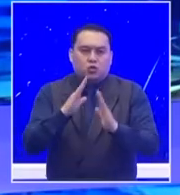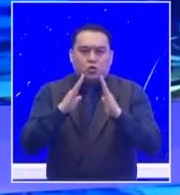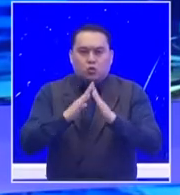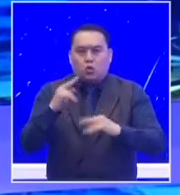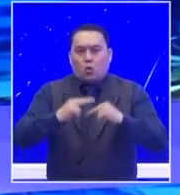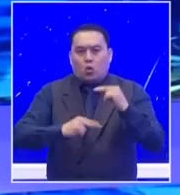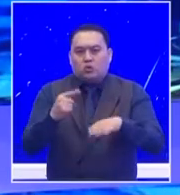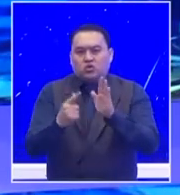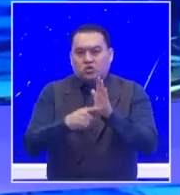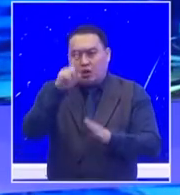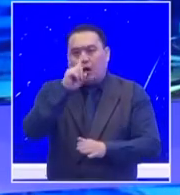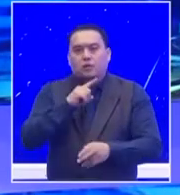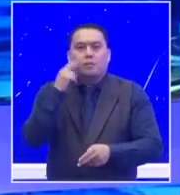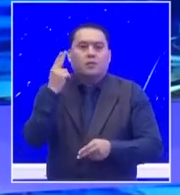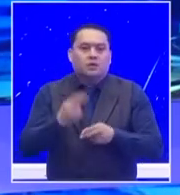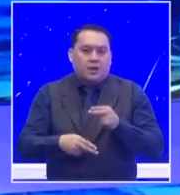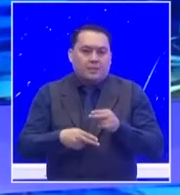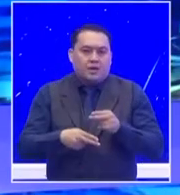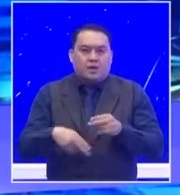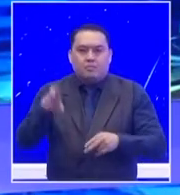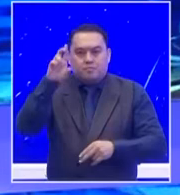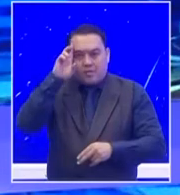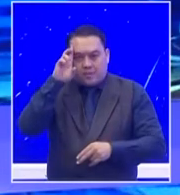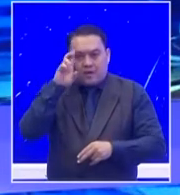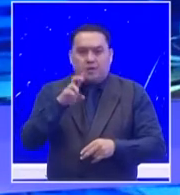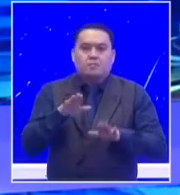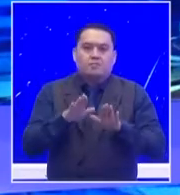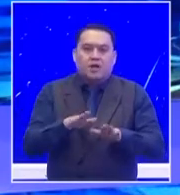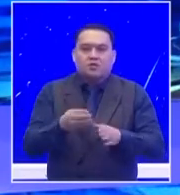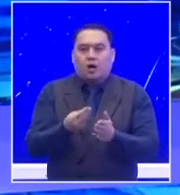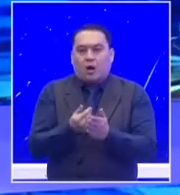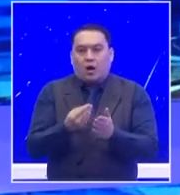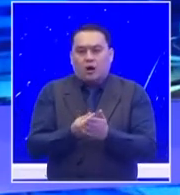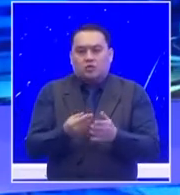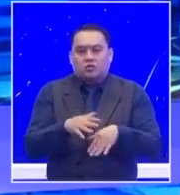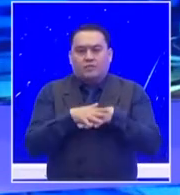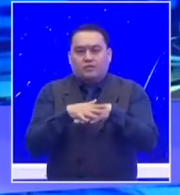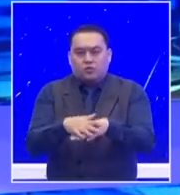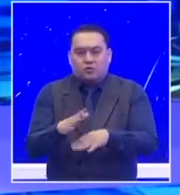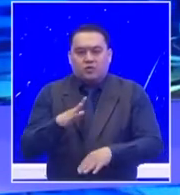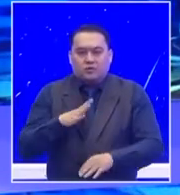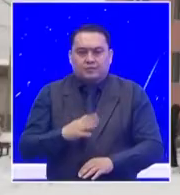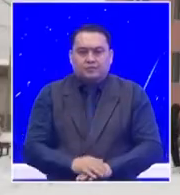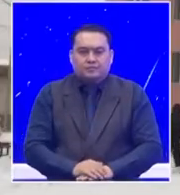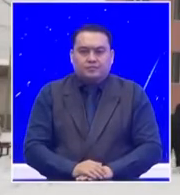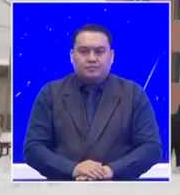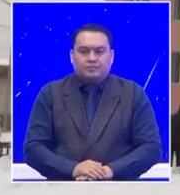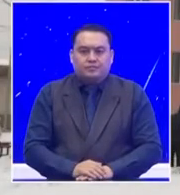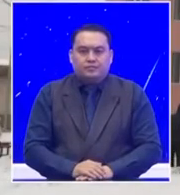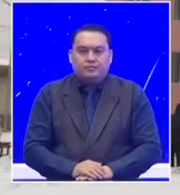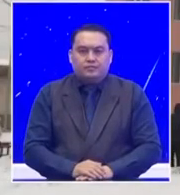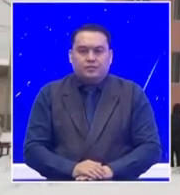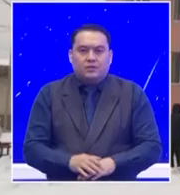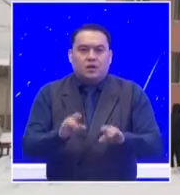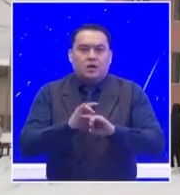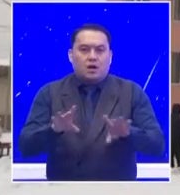құрылысы небәрі 7 айда біткен. Мемлекеттік және жергілікті қаражат есебінен салынды. Сағындыра